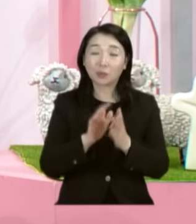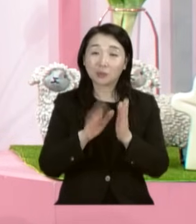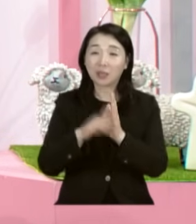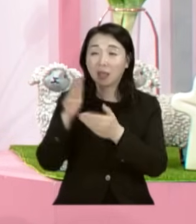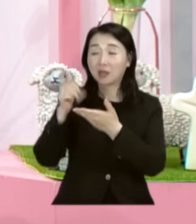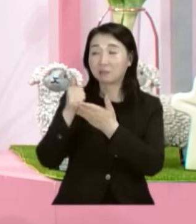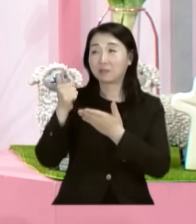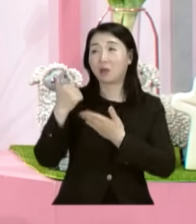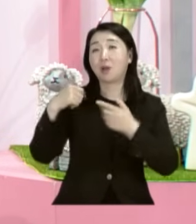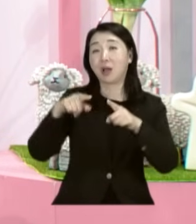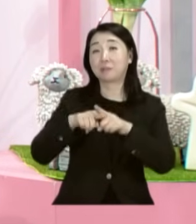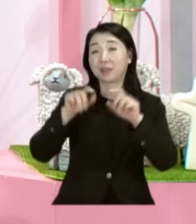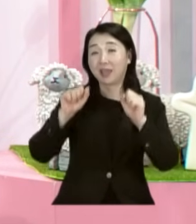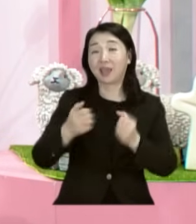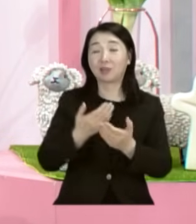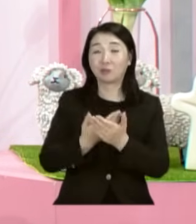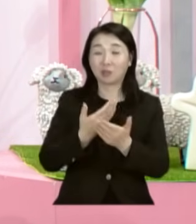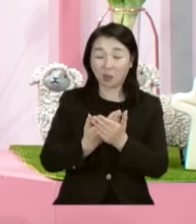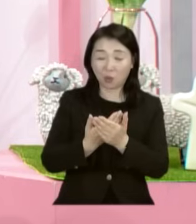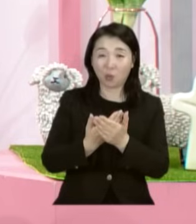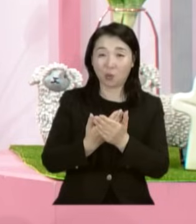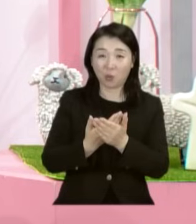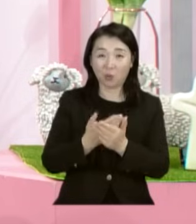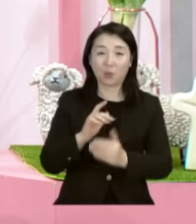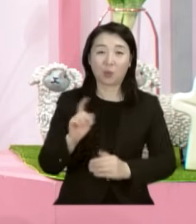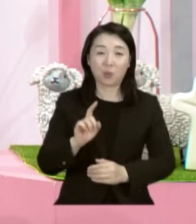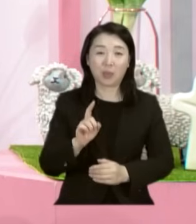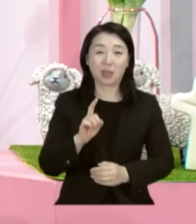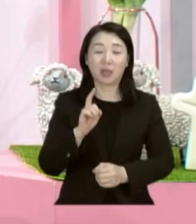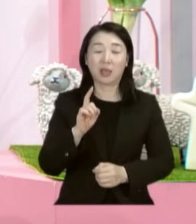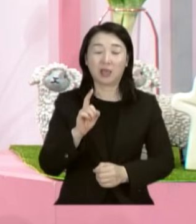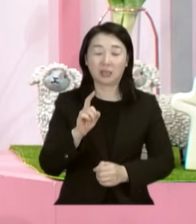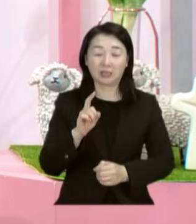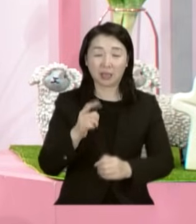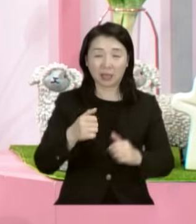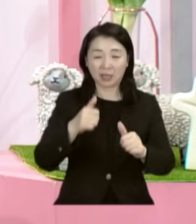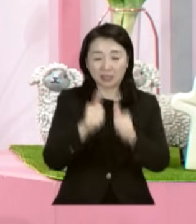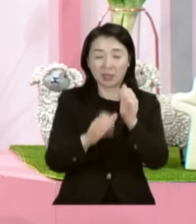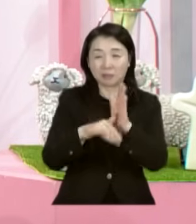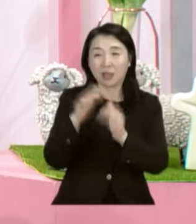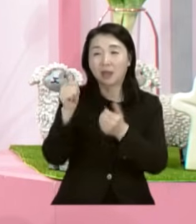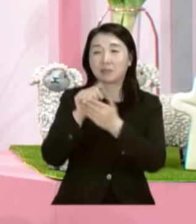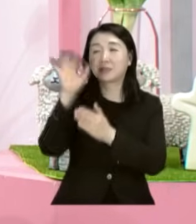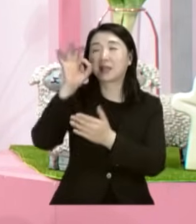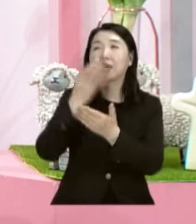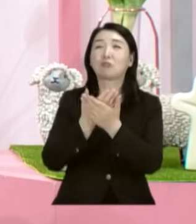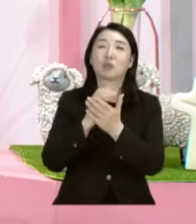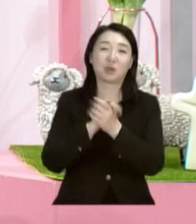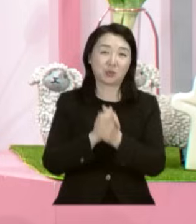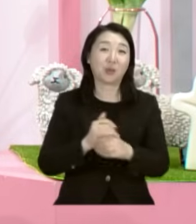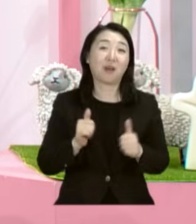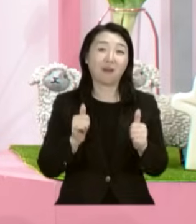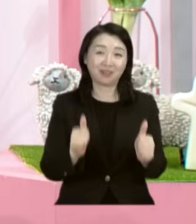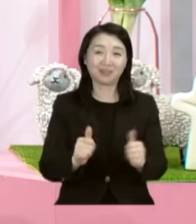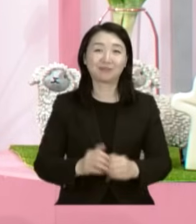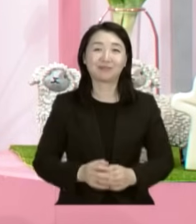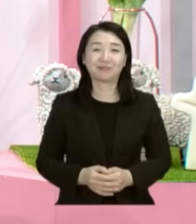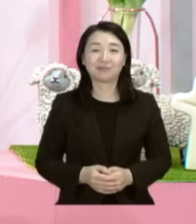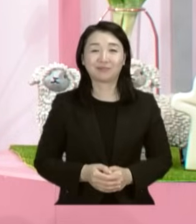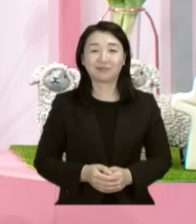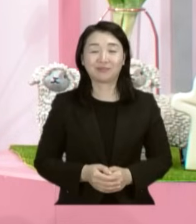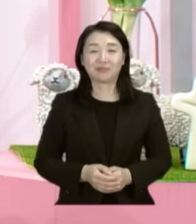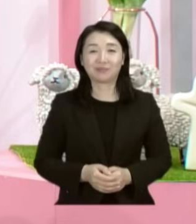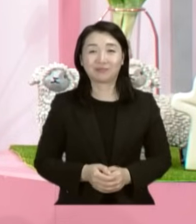때 하나님 저와 함께 해 주세요 매트에서 제가 하나님을 찾게 해 주세요 이런 기도를 많이 하게 됐고요